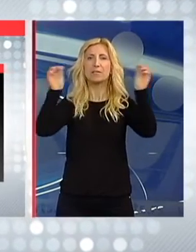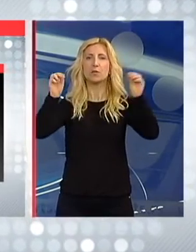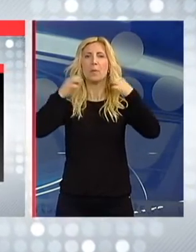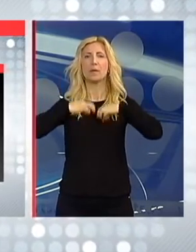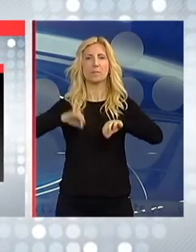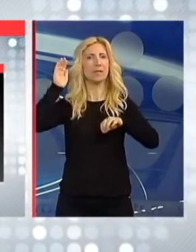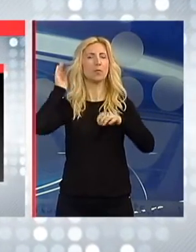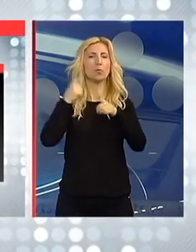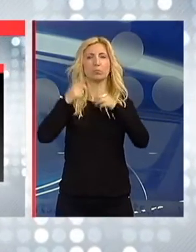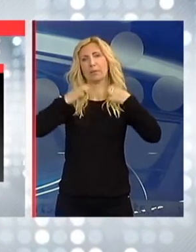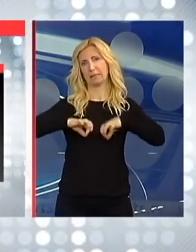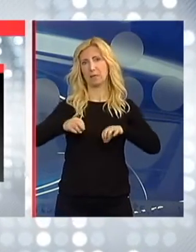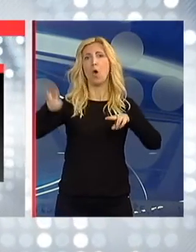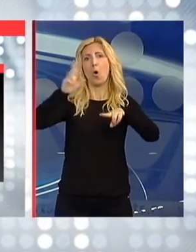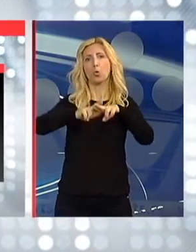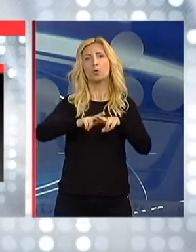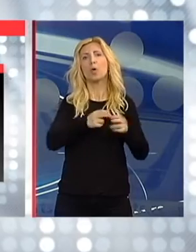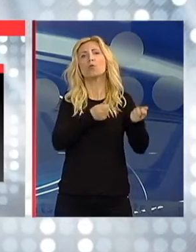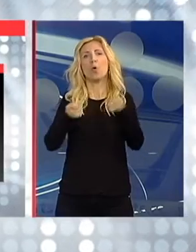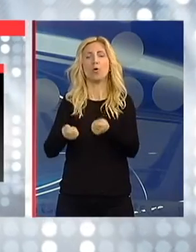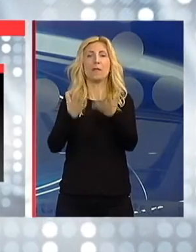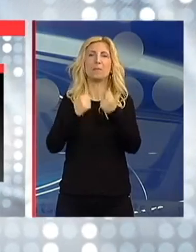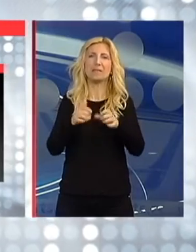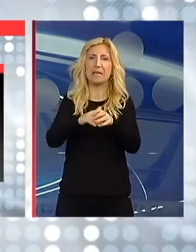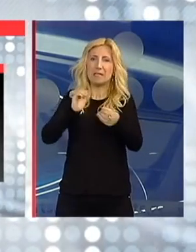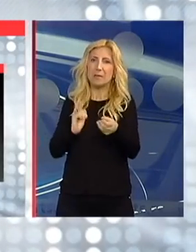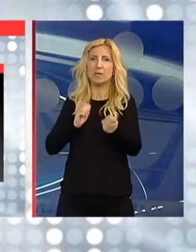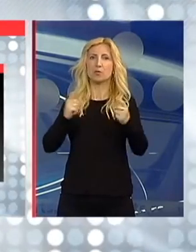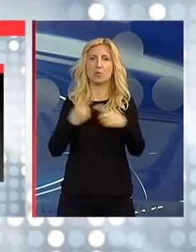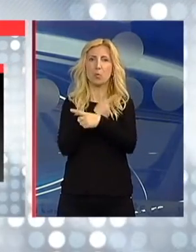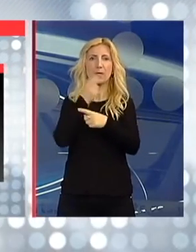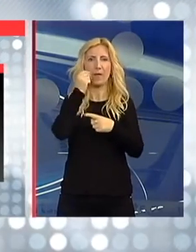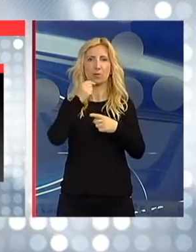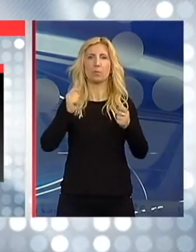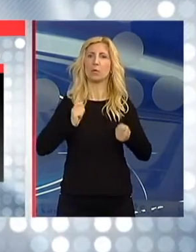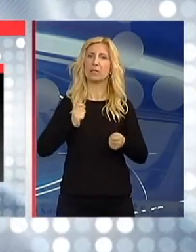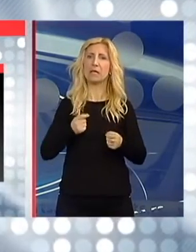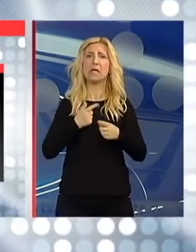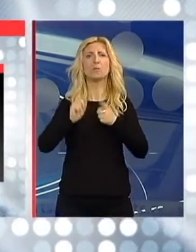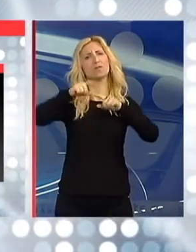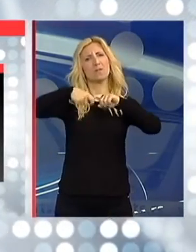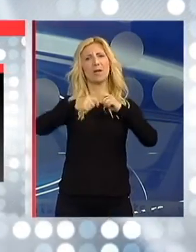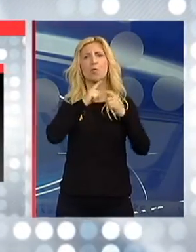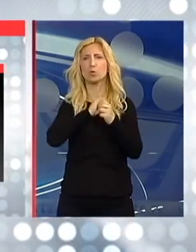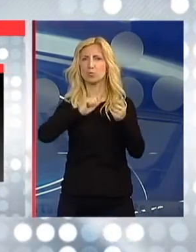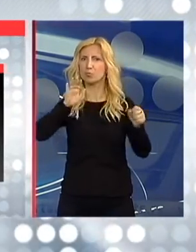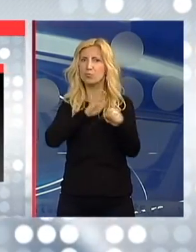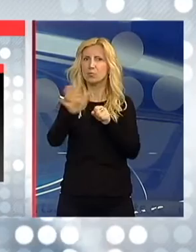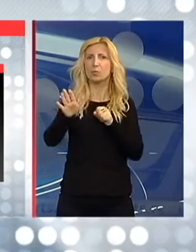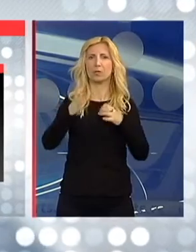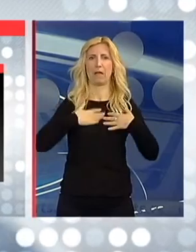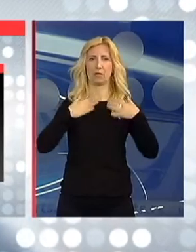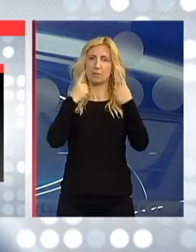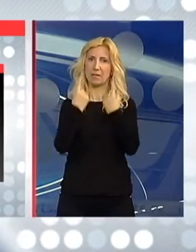i predsjednika. Odluku je ističe doneo da bi se izbjegli sukobi naroda i policije zbog stvari koje su suprotne svim našim